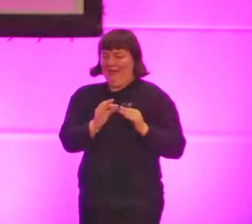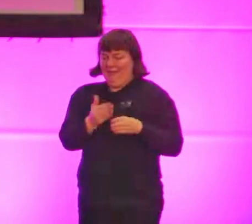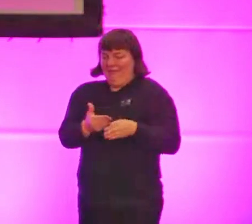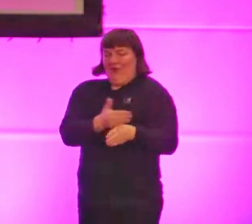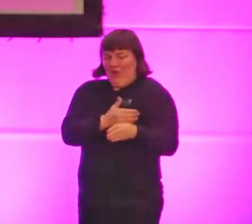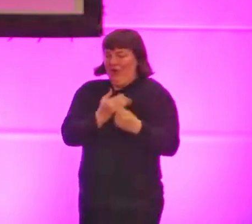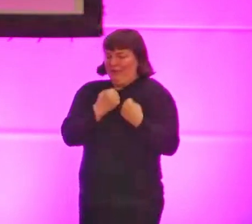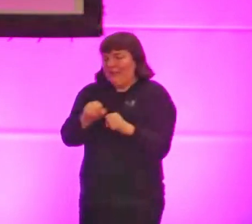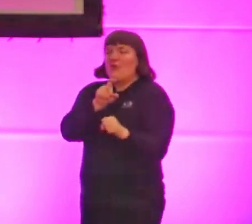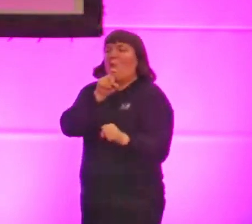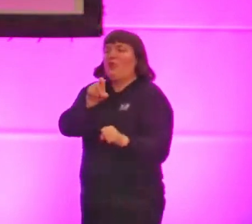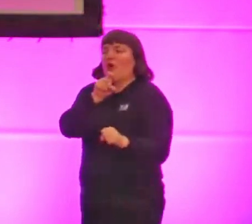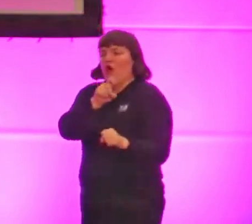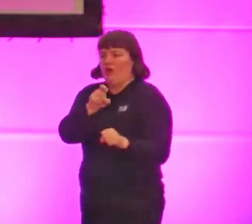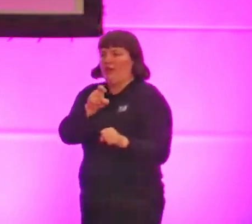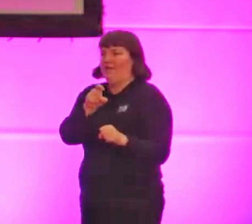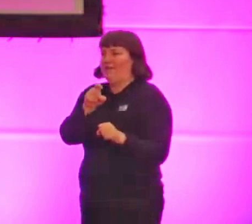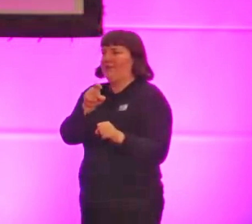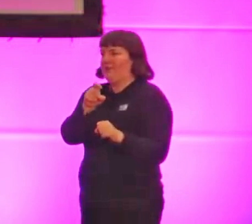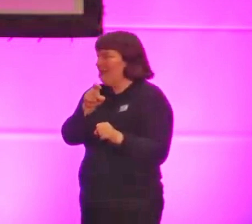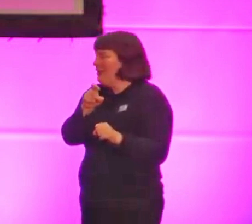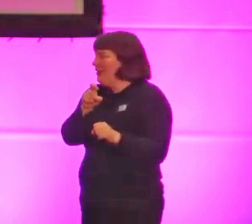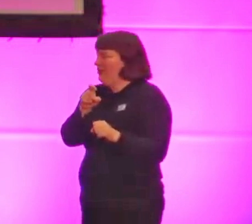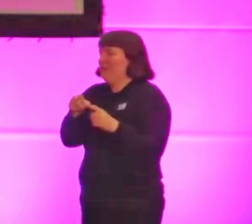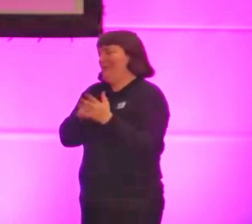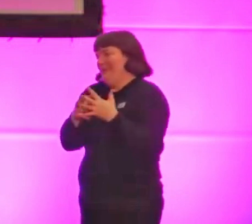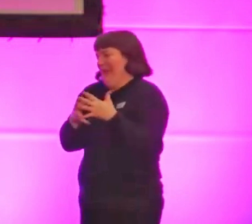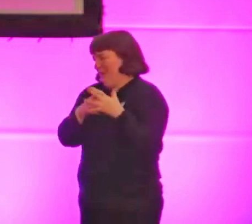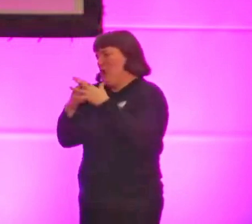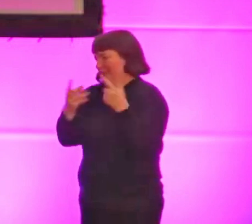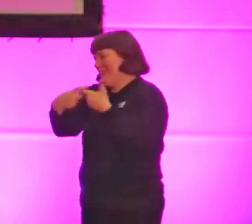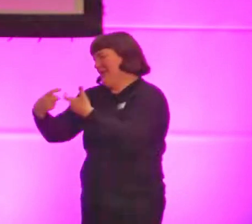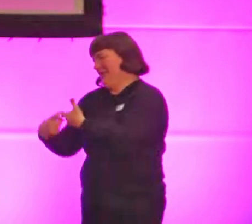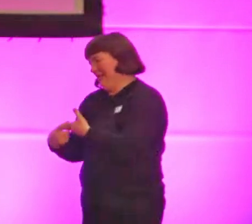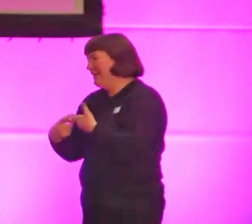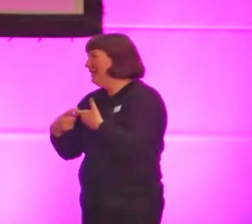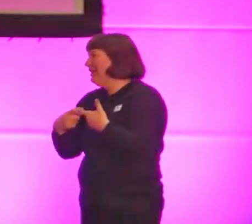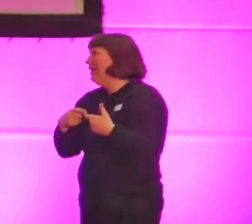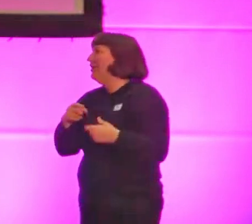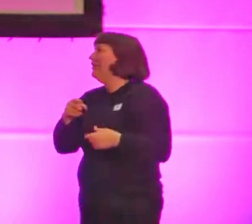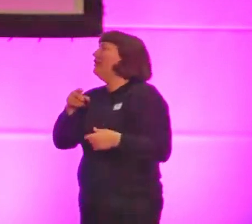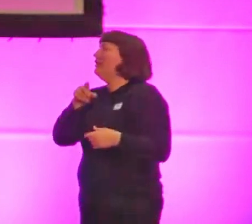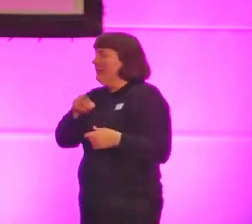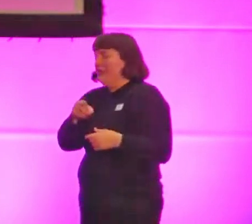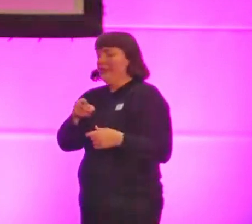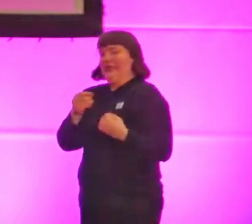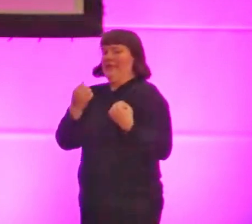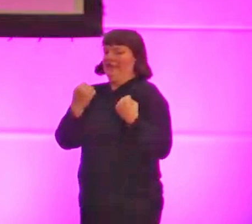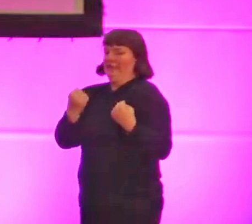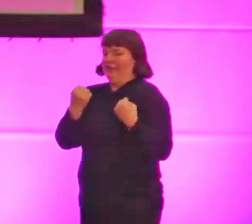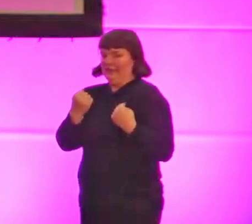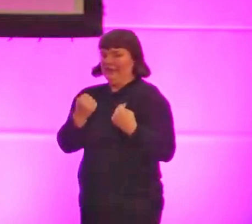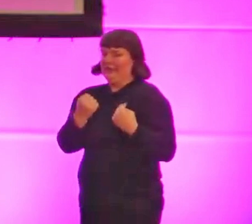åtal sker. Man kan, och framförallt i amerikanska sammanhang, men där är det då viktigt, liksom, det är